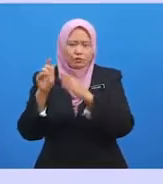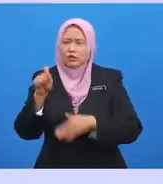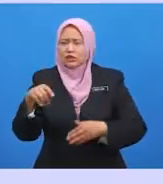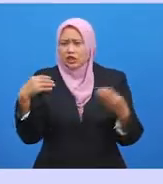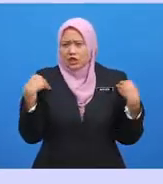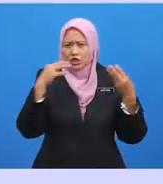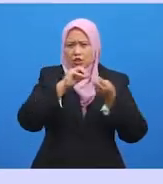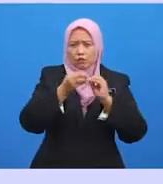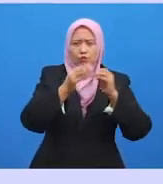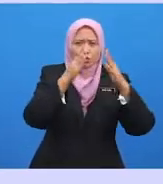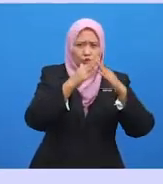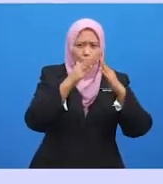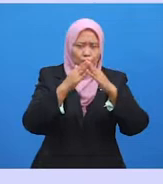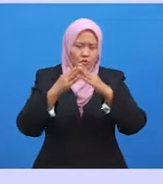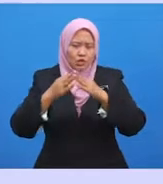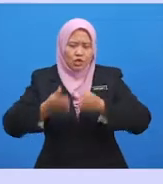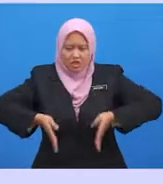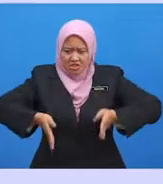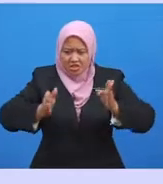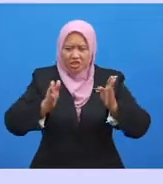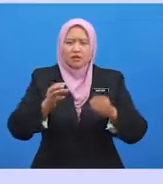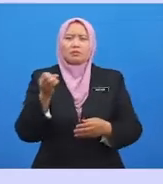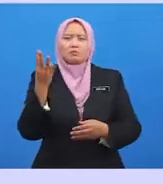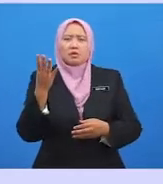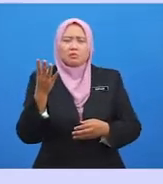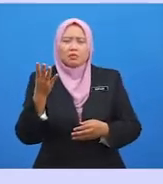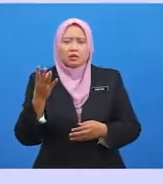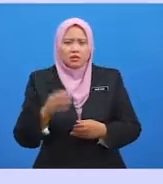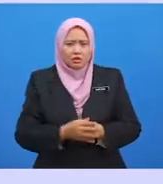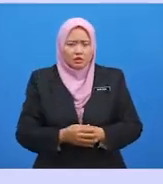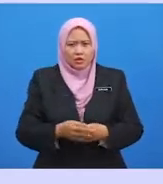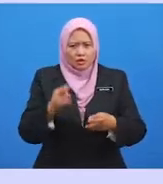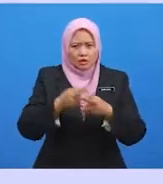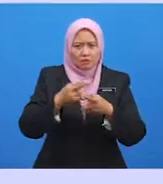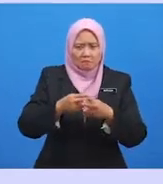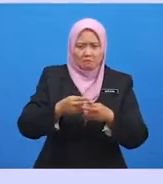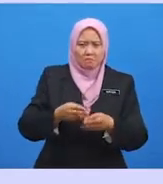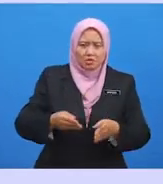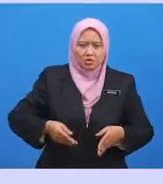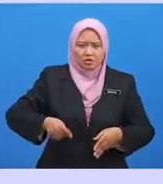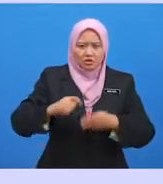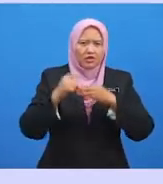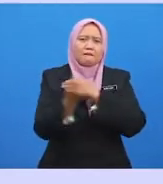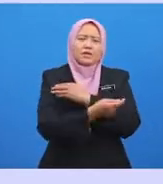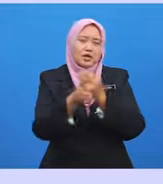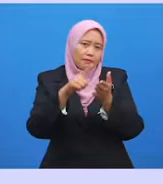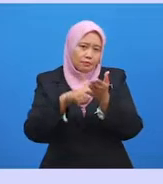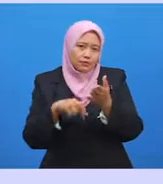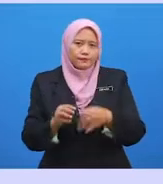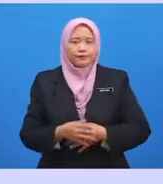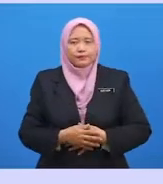jalan nama taman puskud dan sebagainya kedua harta tersebut